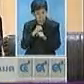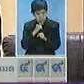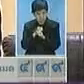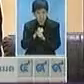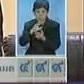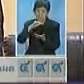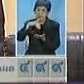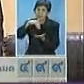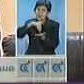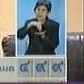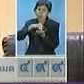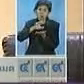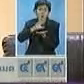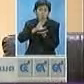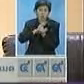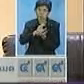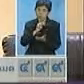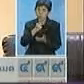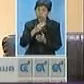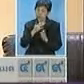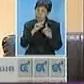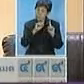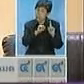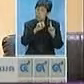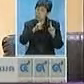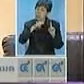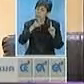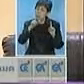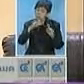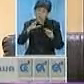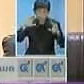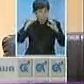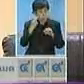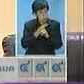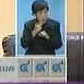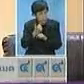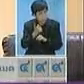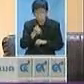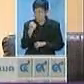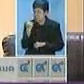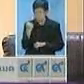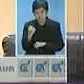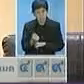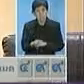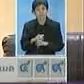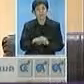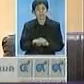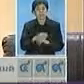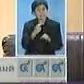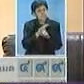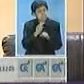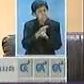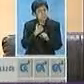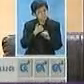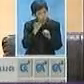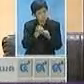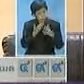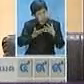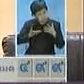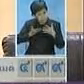าณถามว่า120,000 ล้านรัฐบาลใช้ได้ไหมไม่ได้ใช้ได้โดยมีขั้นต